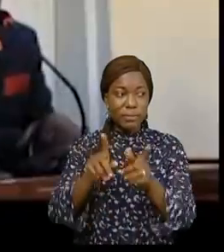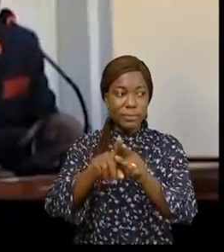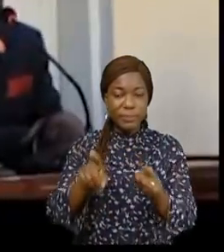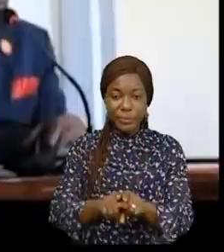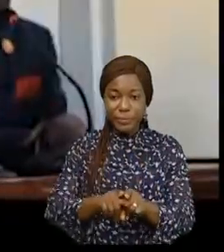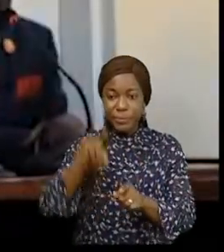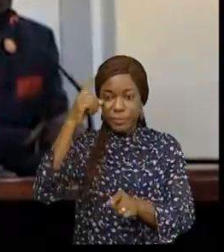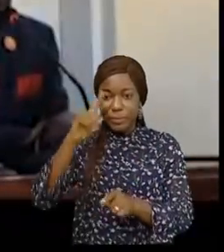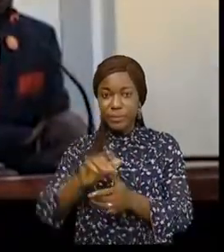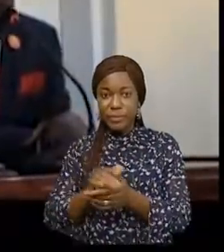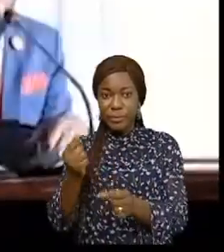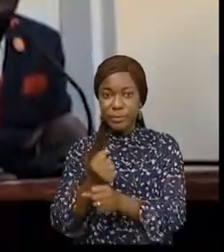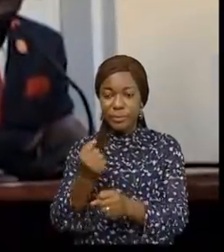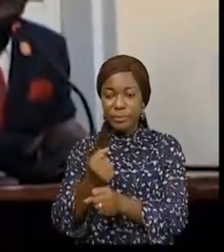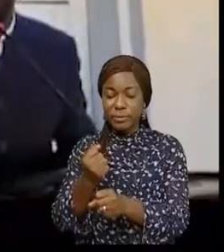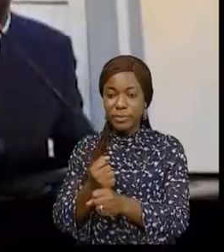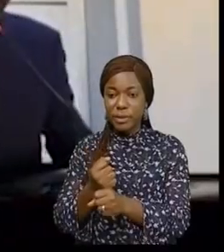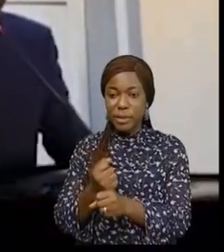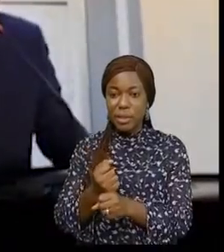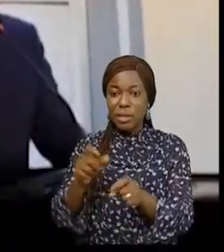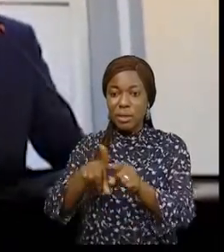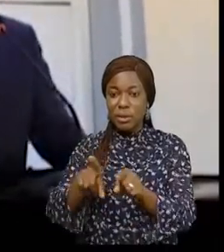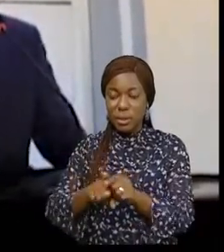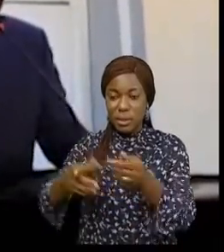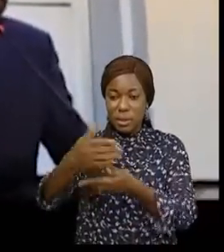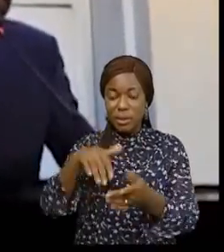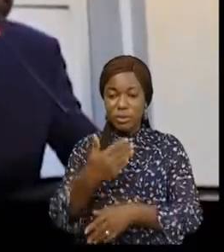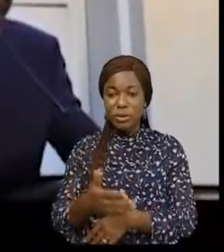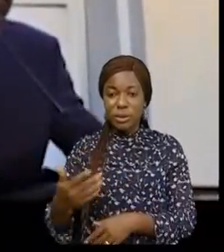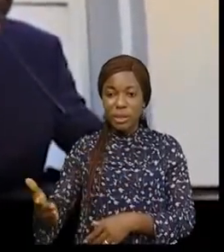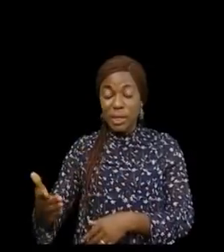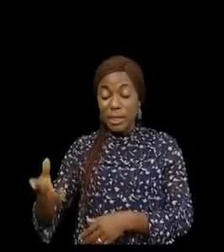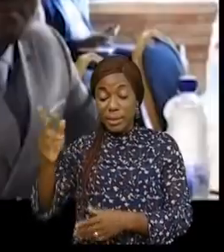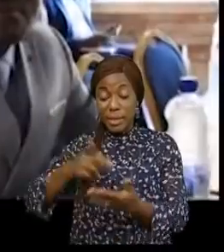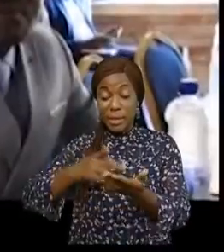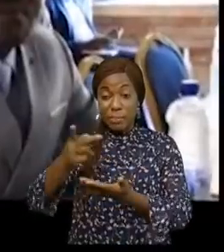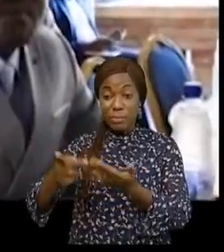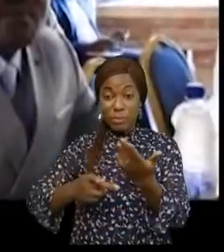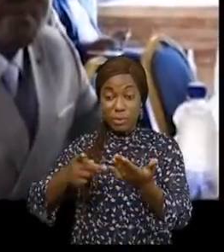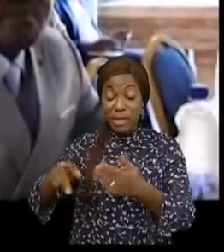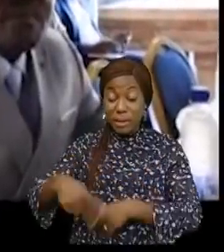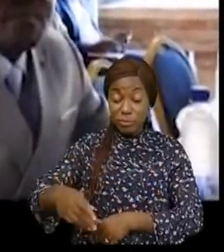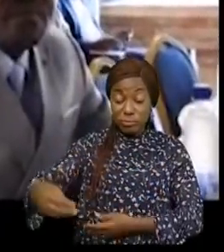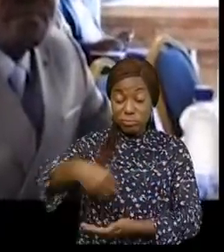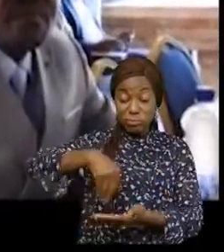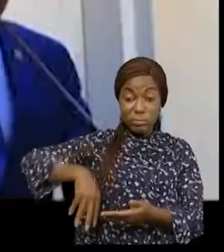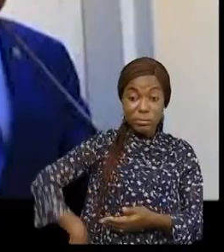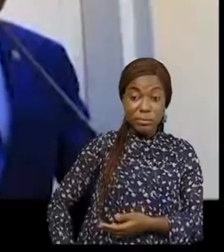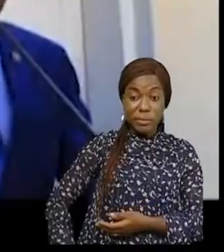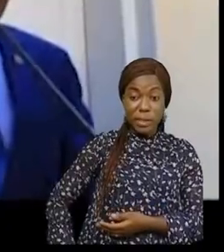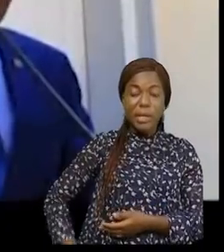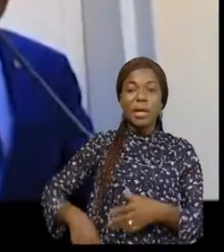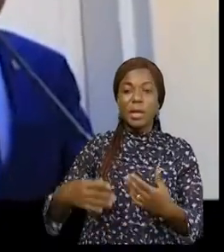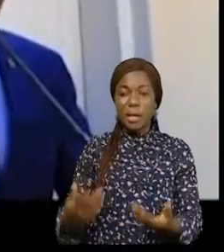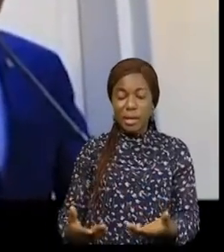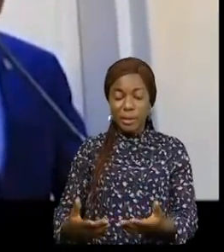du personnel employé, le détournement des deniers publics de la province, pour ne citer que cela. Sur le perchoir,